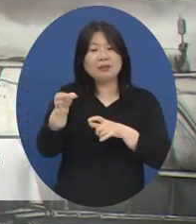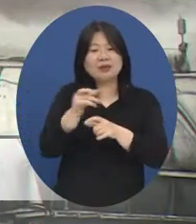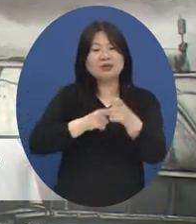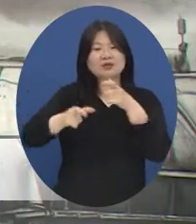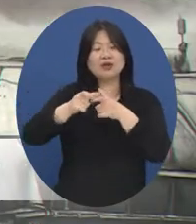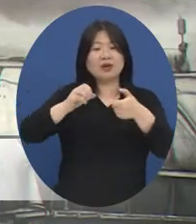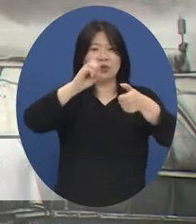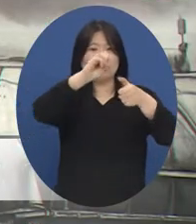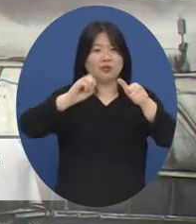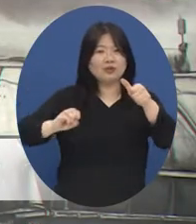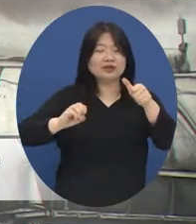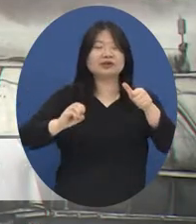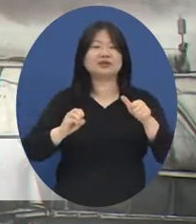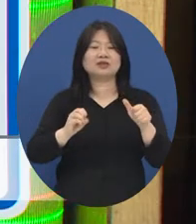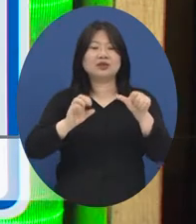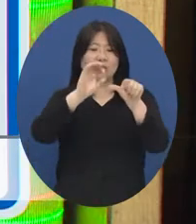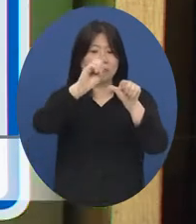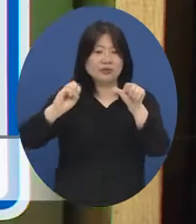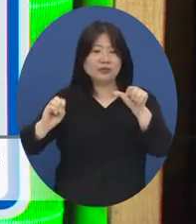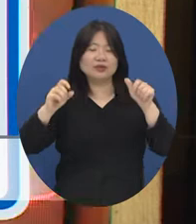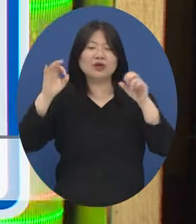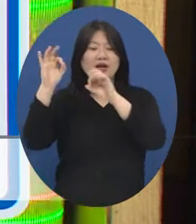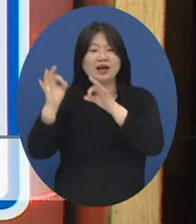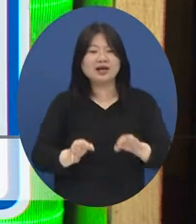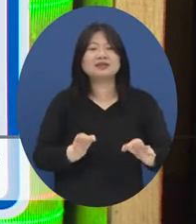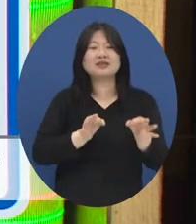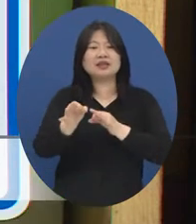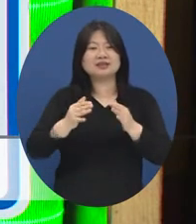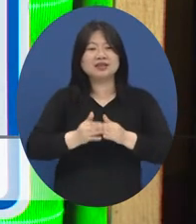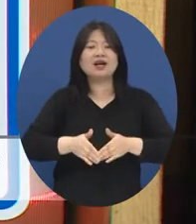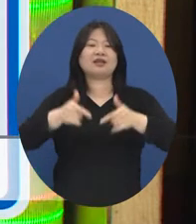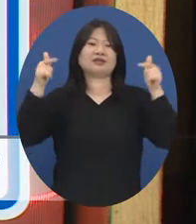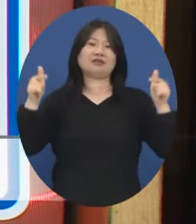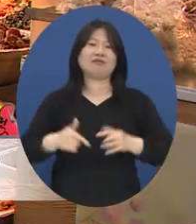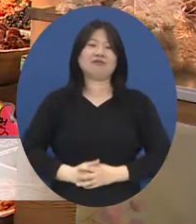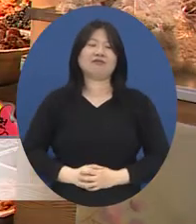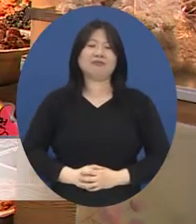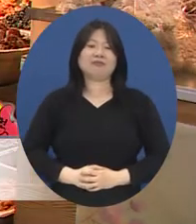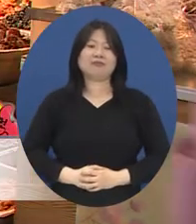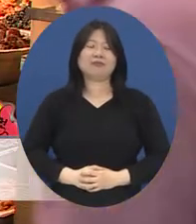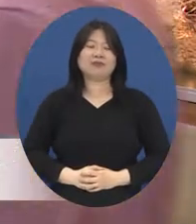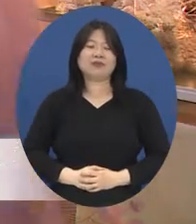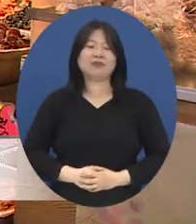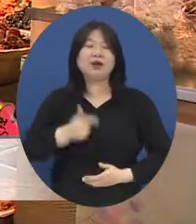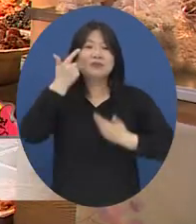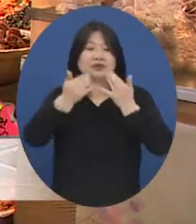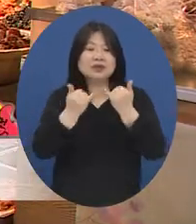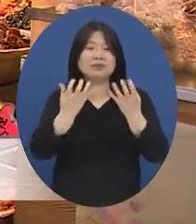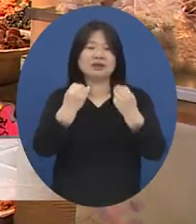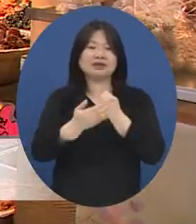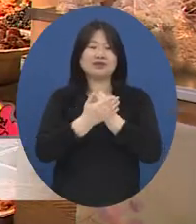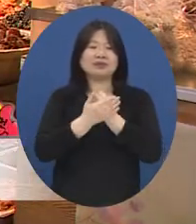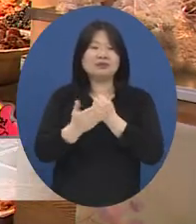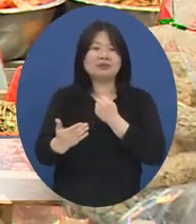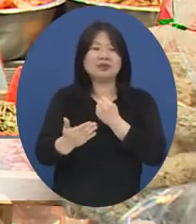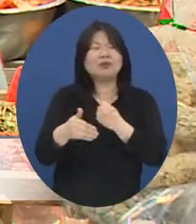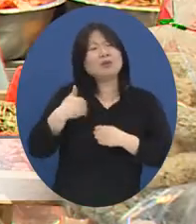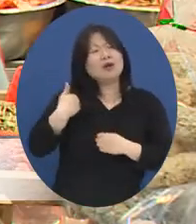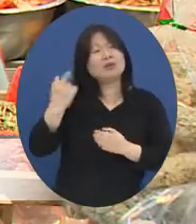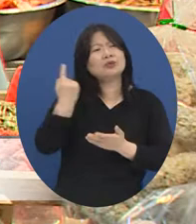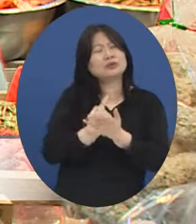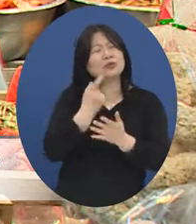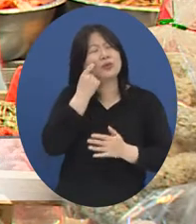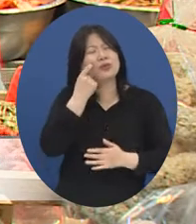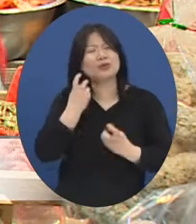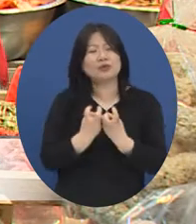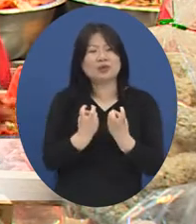추가 5% 할인 행사를 하는 가게들도 많이 생겨났습니다. 묻는 사람이 많아서 몰라서